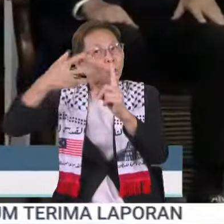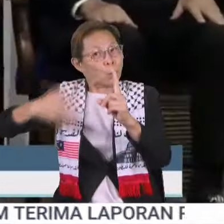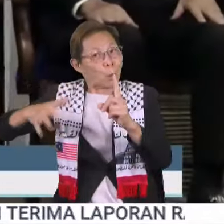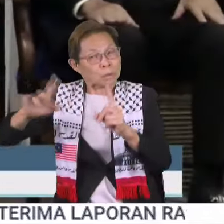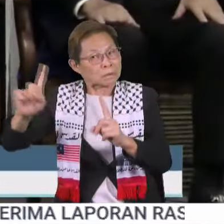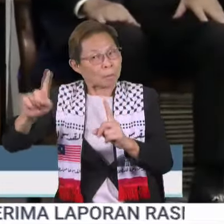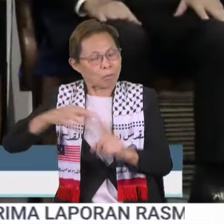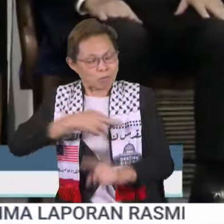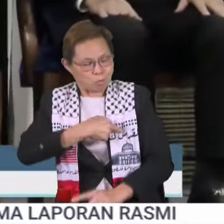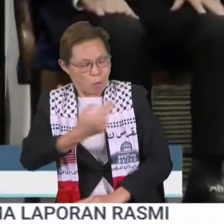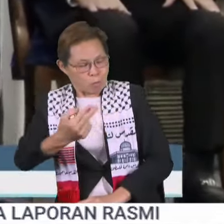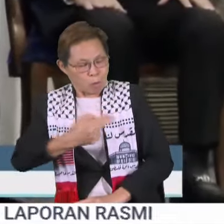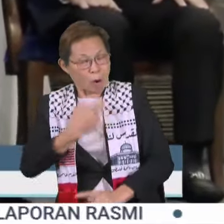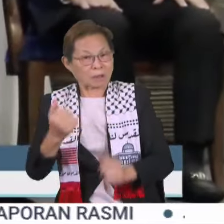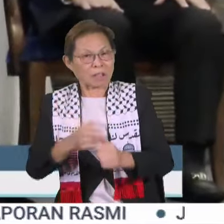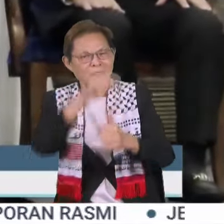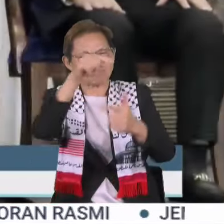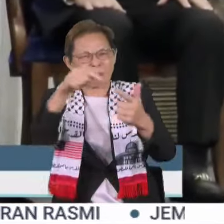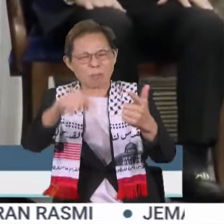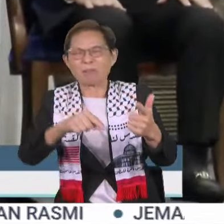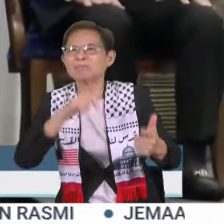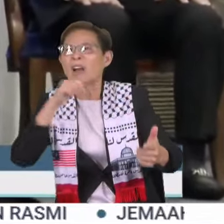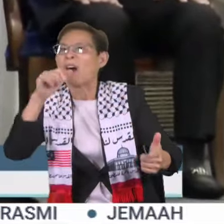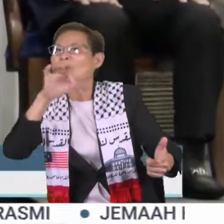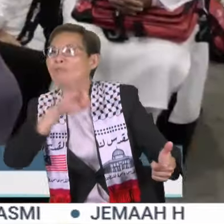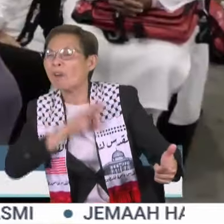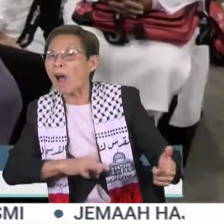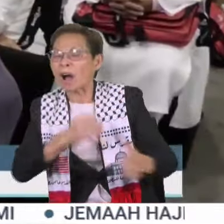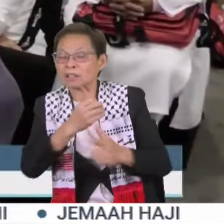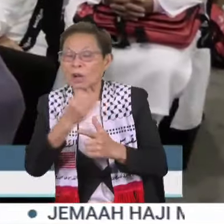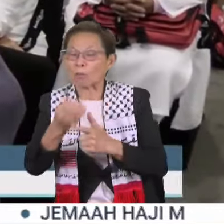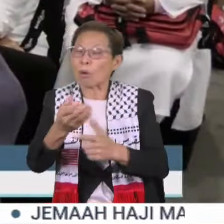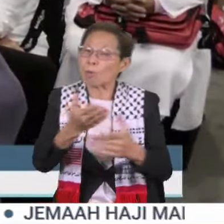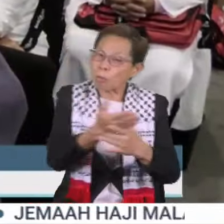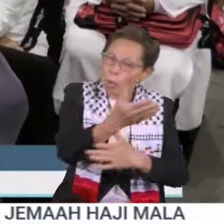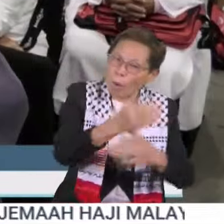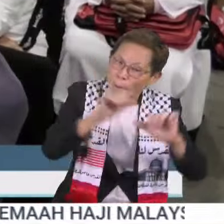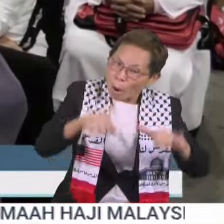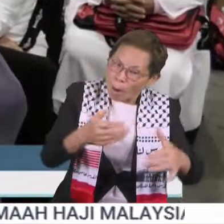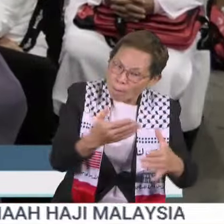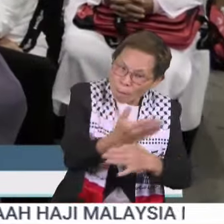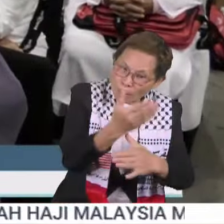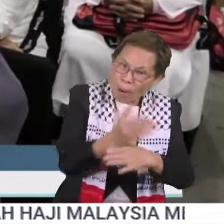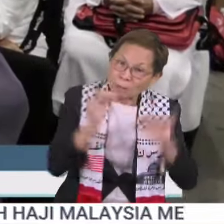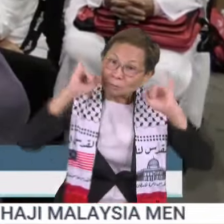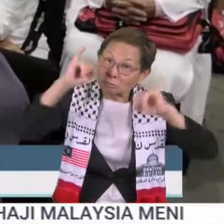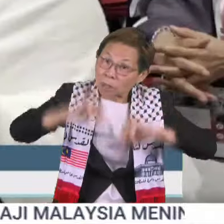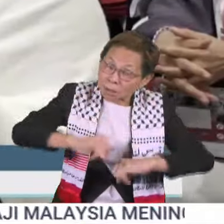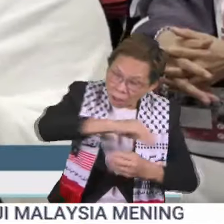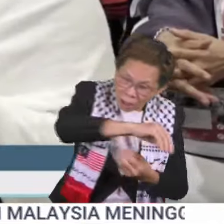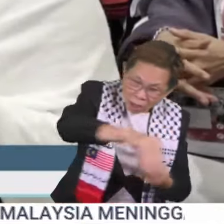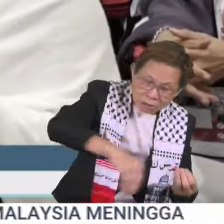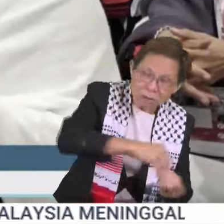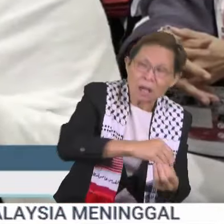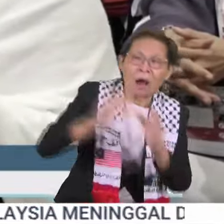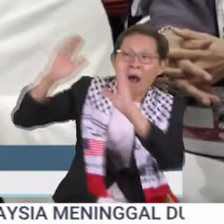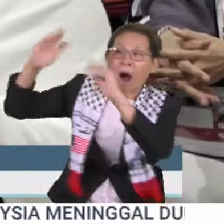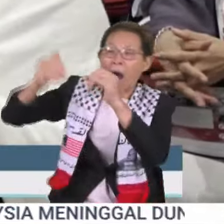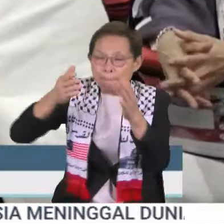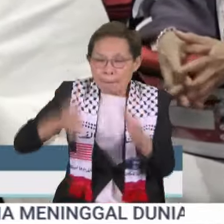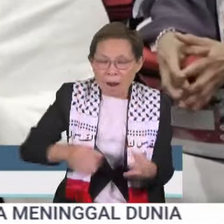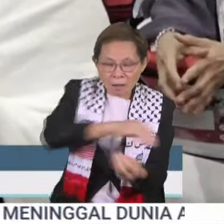patut disia-siakan dengan perkara yang tidak berfaedah atau yang boleh menjejaskan ibadah masing-masing. Beliau berharap bakal